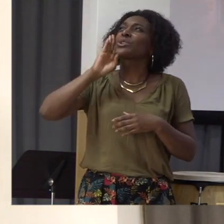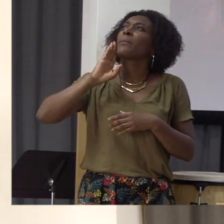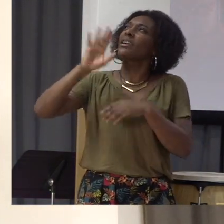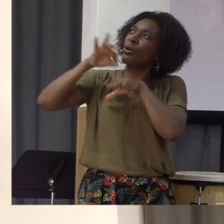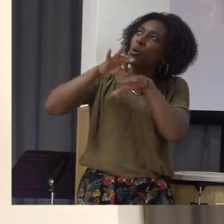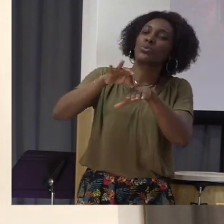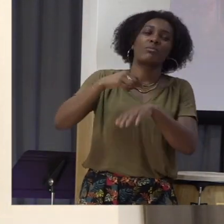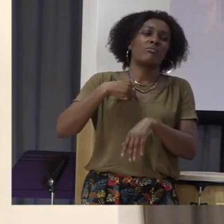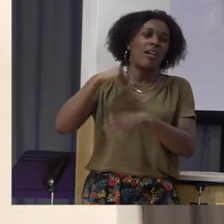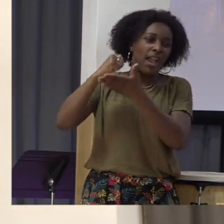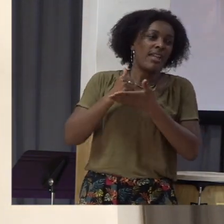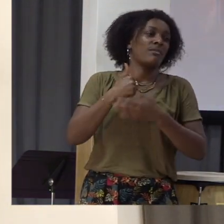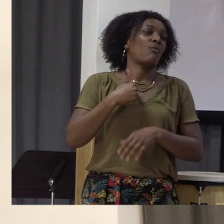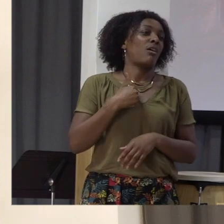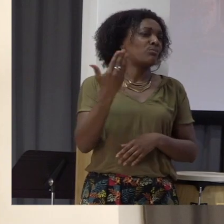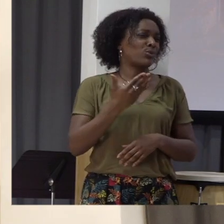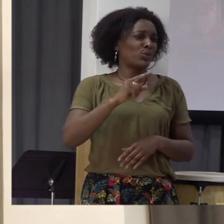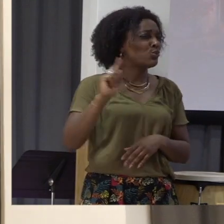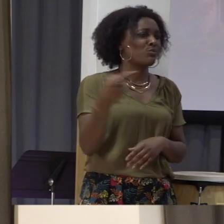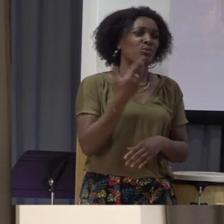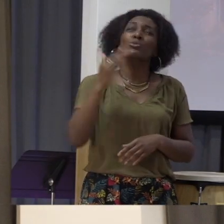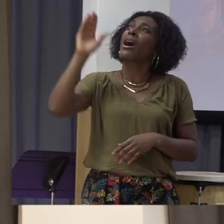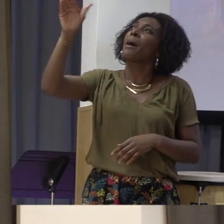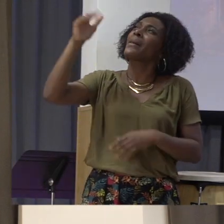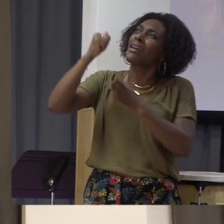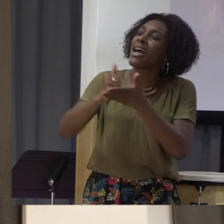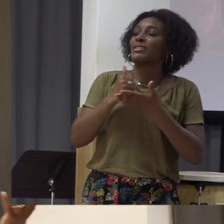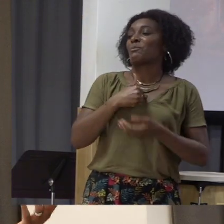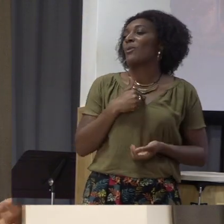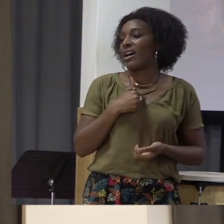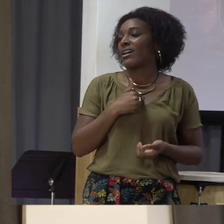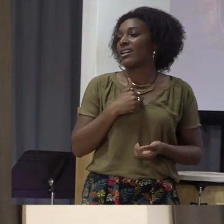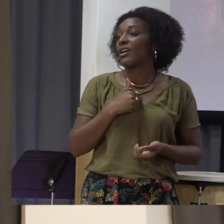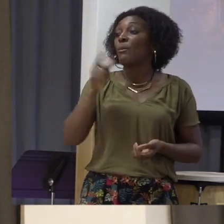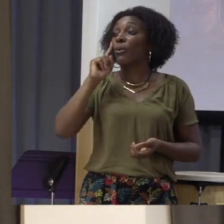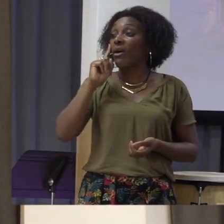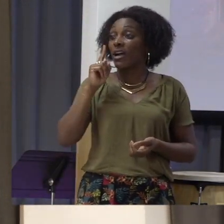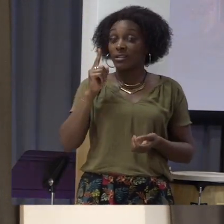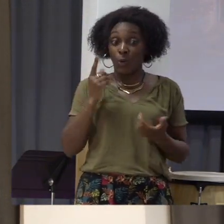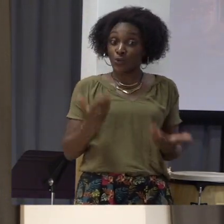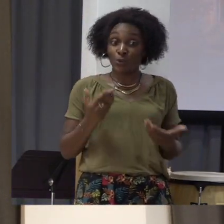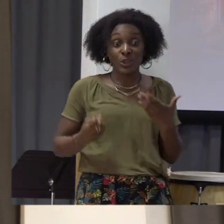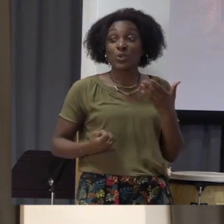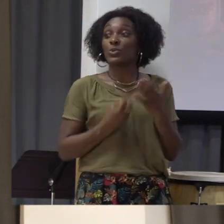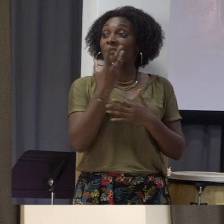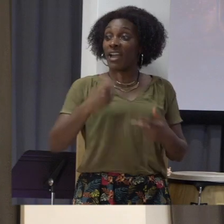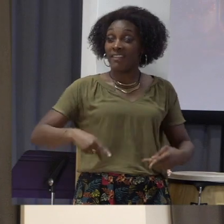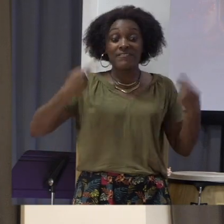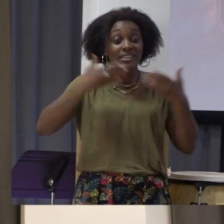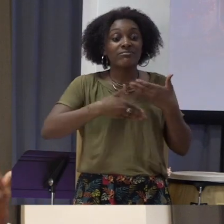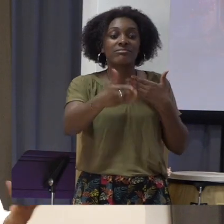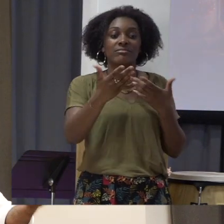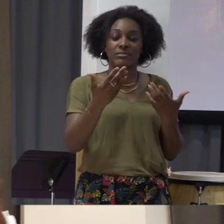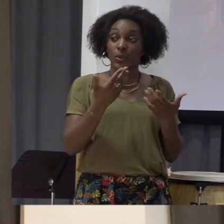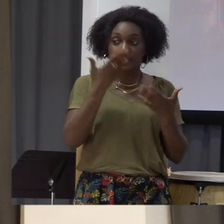conduis-moi. Conduis-moi. Conduis-moi parce que quelque chose de nouveau commence aujourd'hui. Quels seront